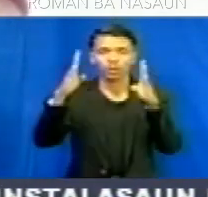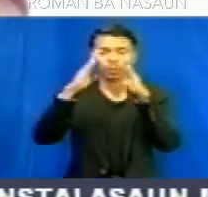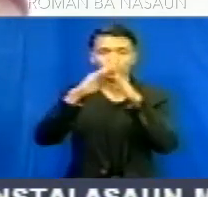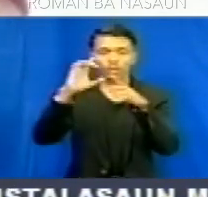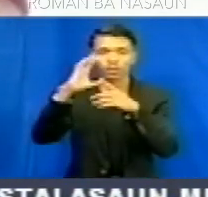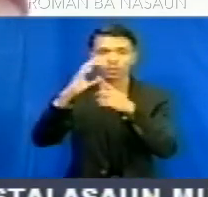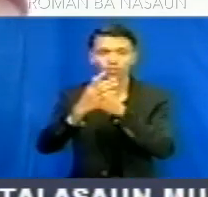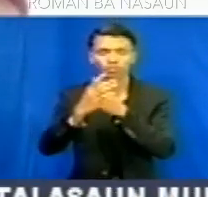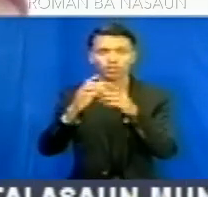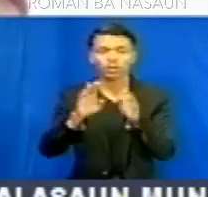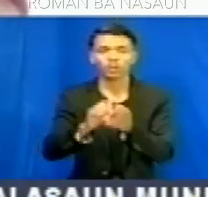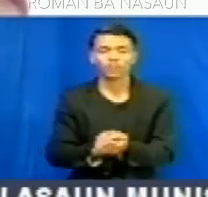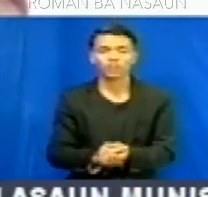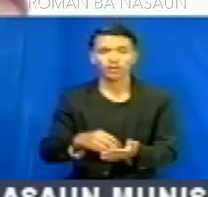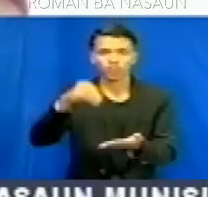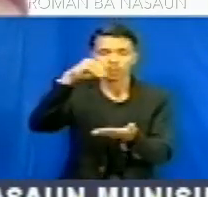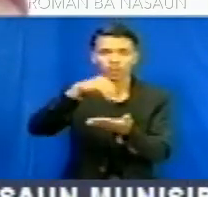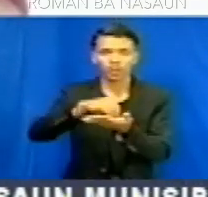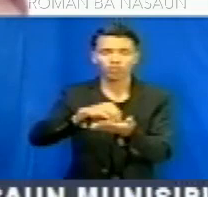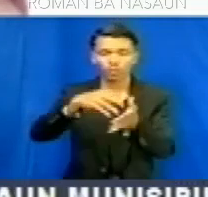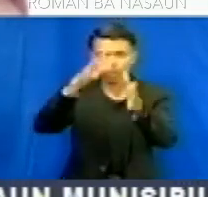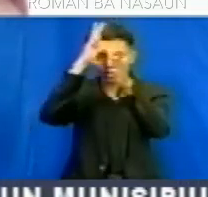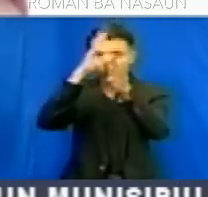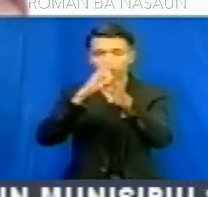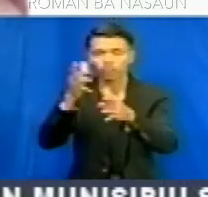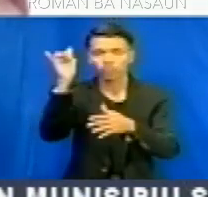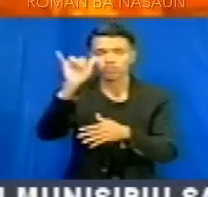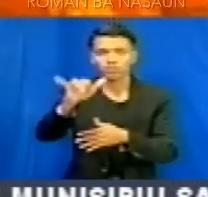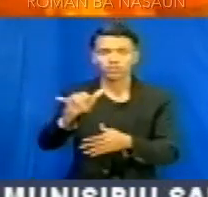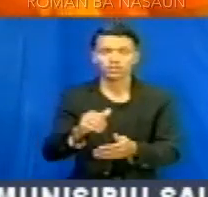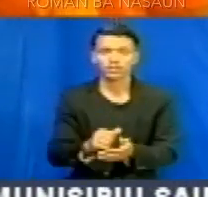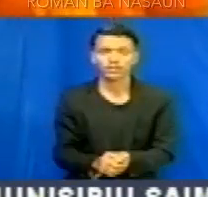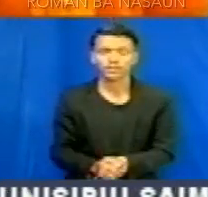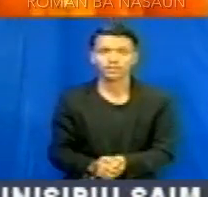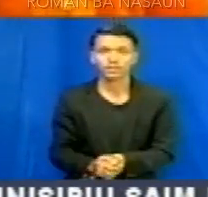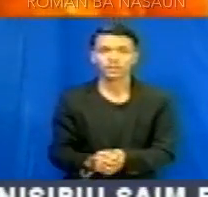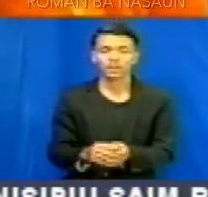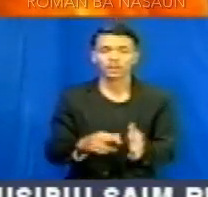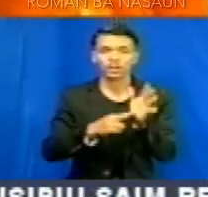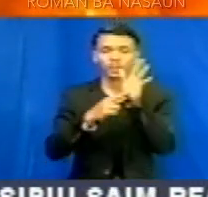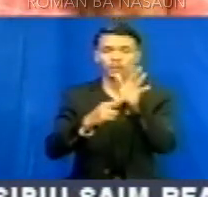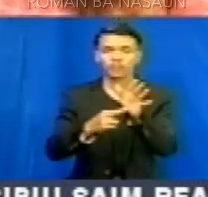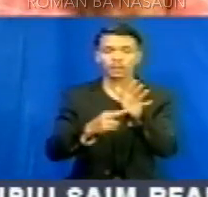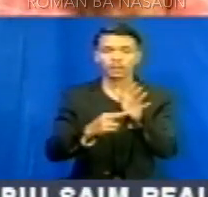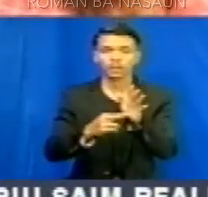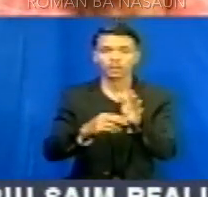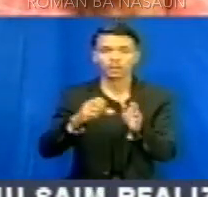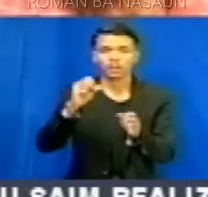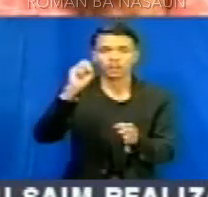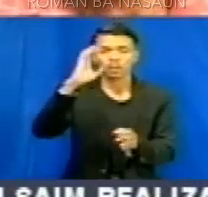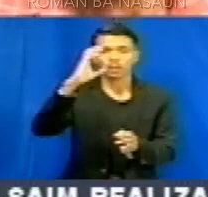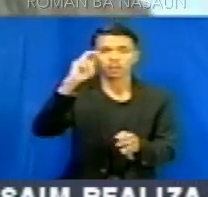peratuninnya tomak hatam aminnya abo bejala sireh umalara. Representa fetosano mamane Cesar Afonso